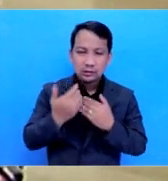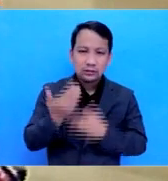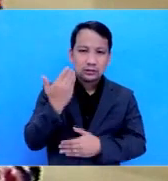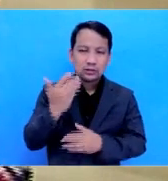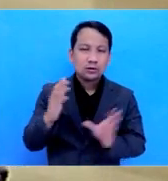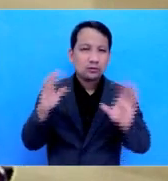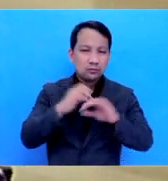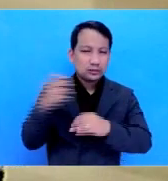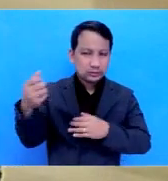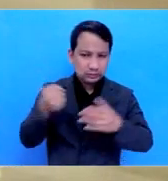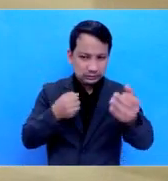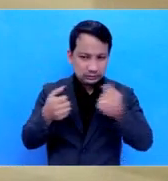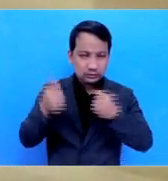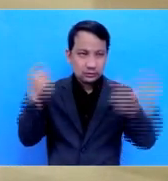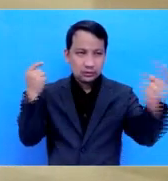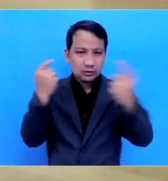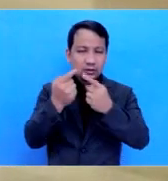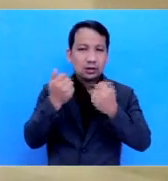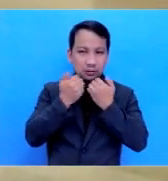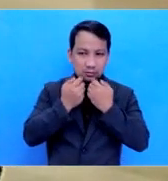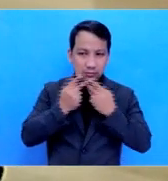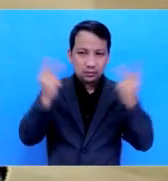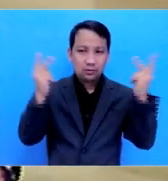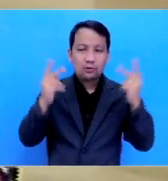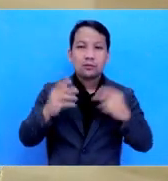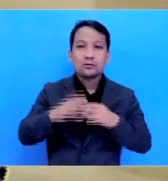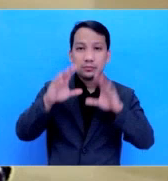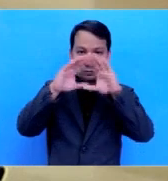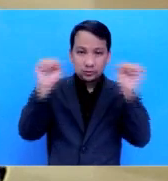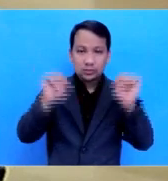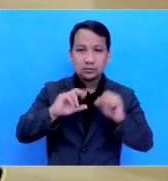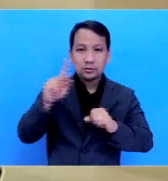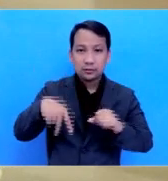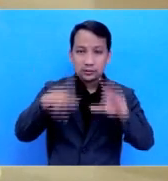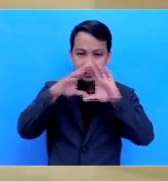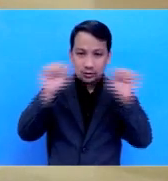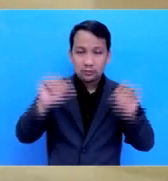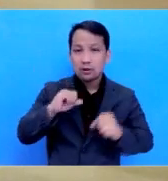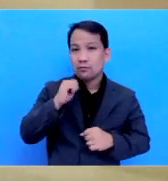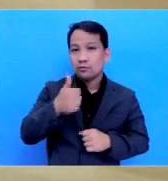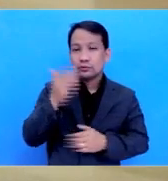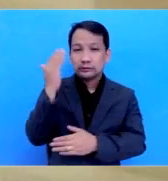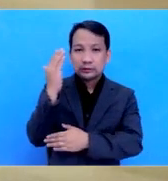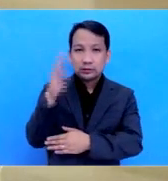lamang nila yung target nila na makapagproklama ng presidente at vice-presidente bukas ng tanghal o